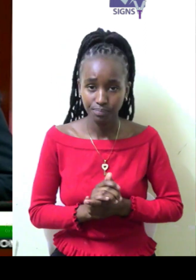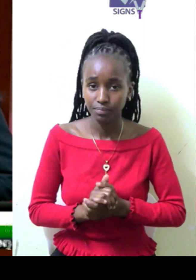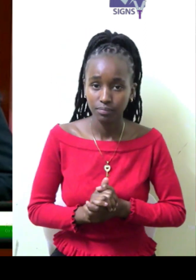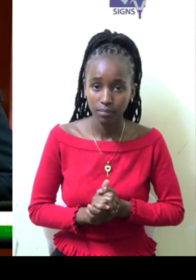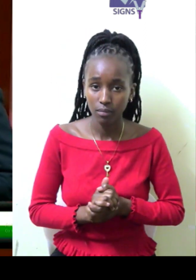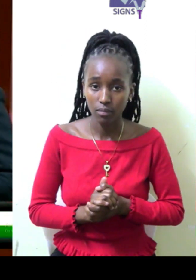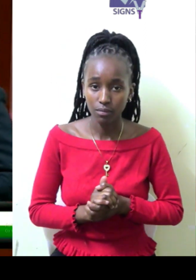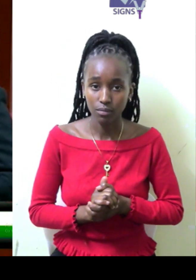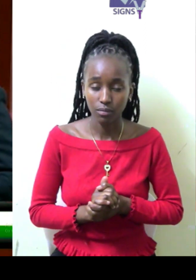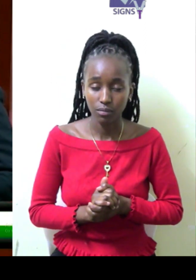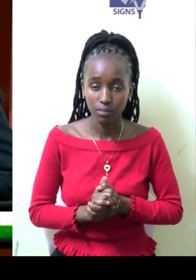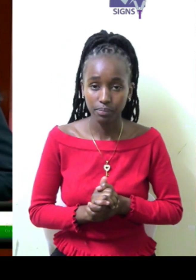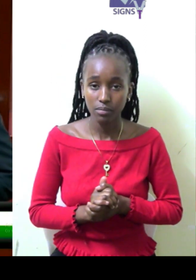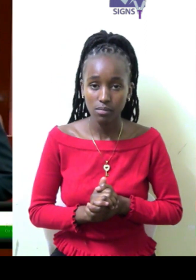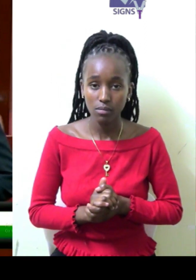ile